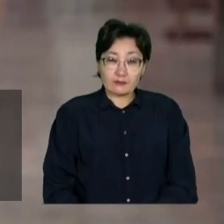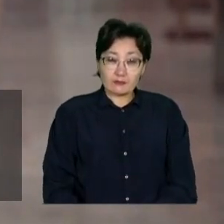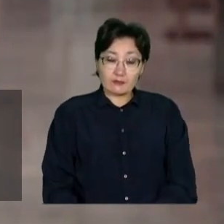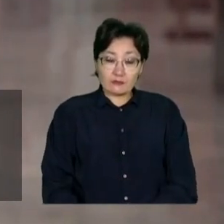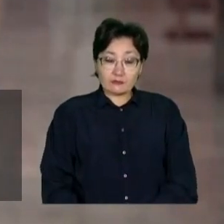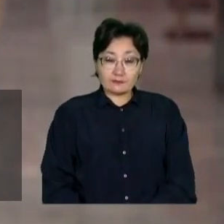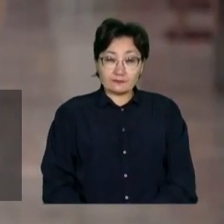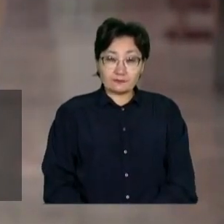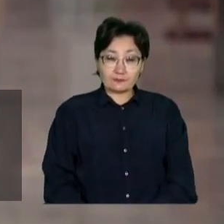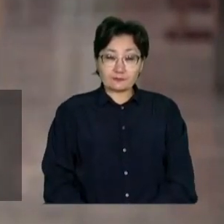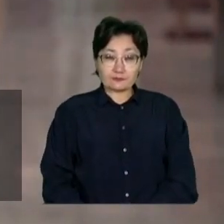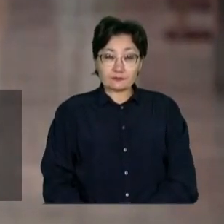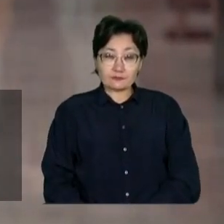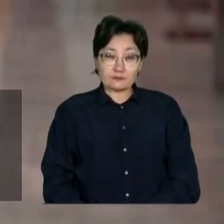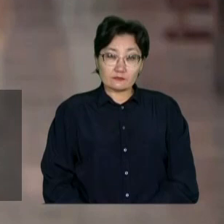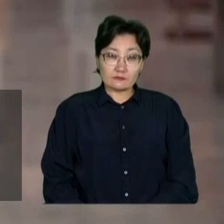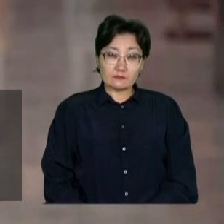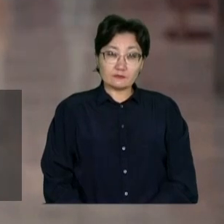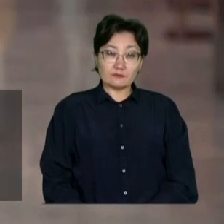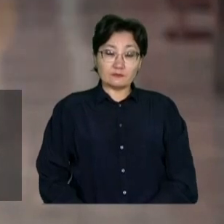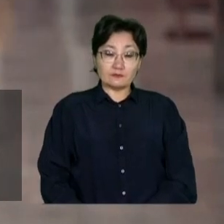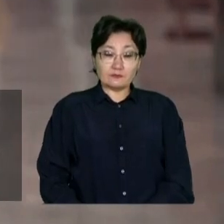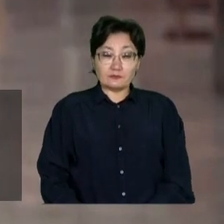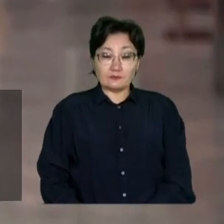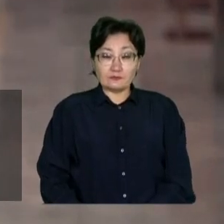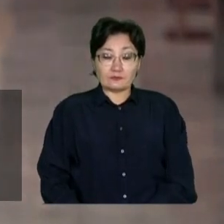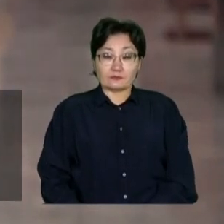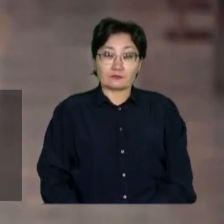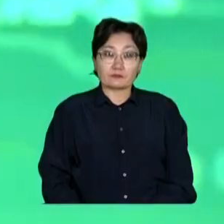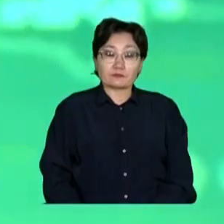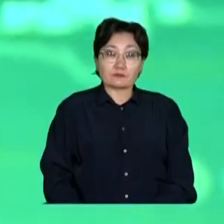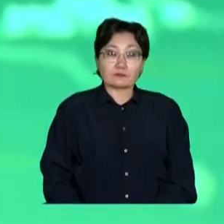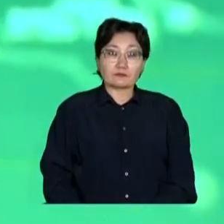Данияр Омар, Дастан Темірбекұлы, Алматы телеарнасы, Астана.